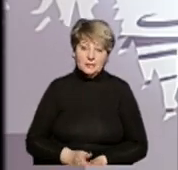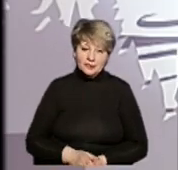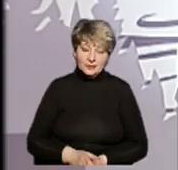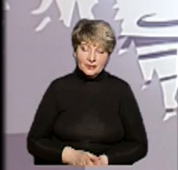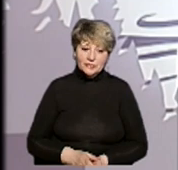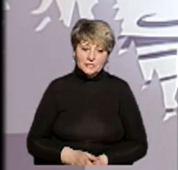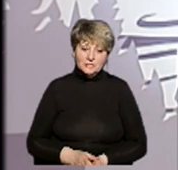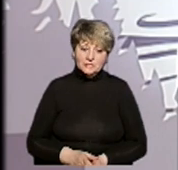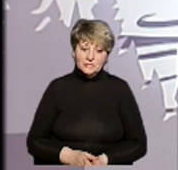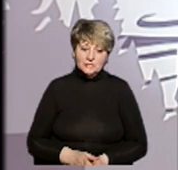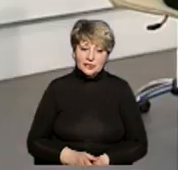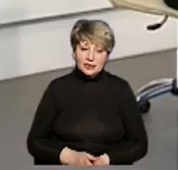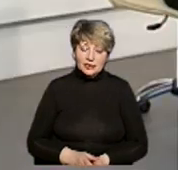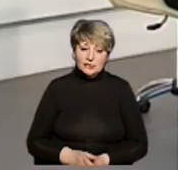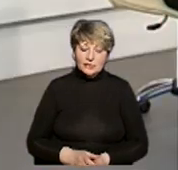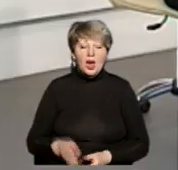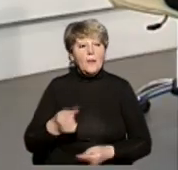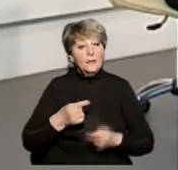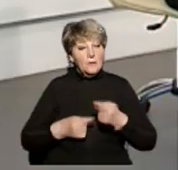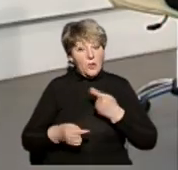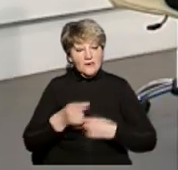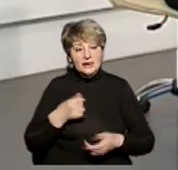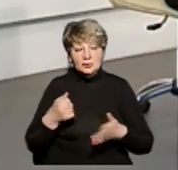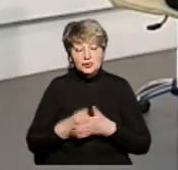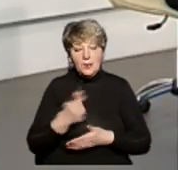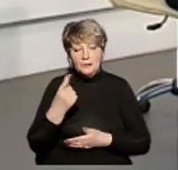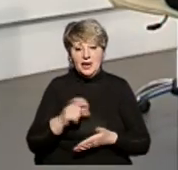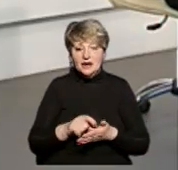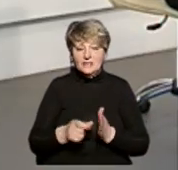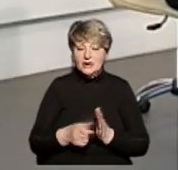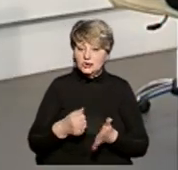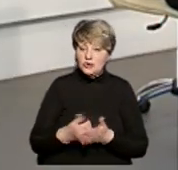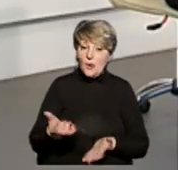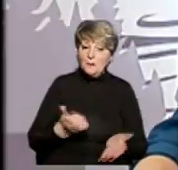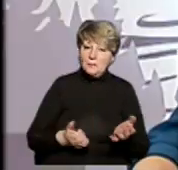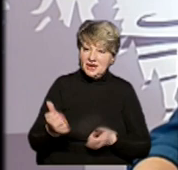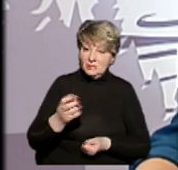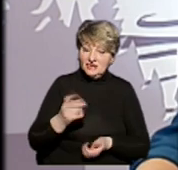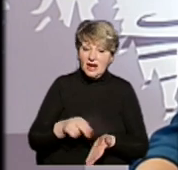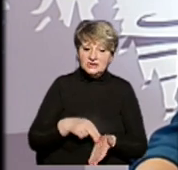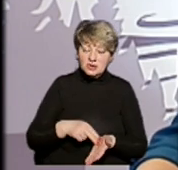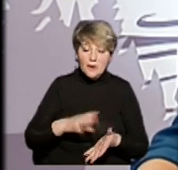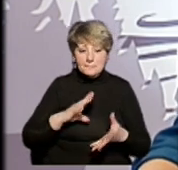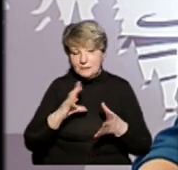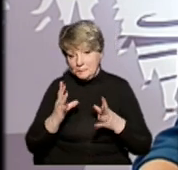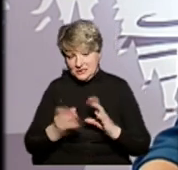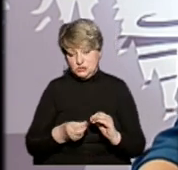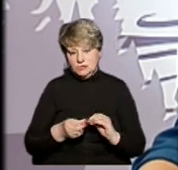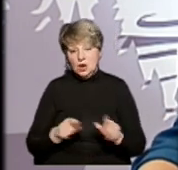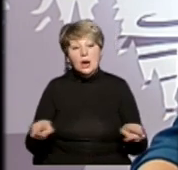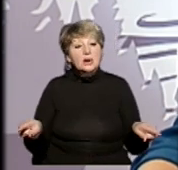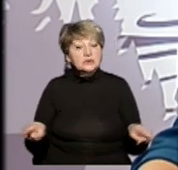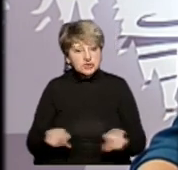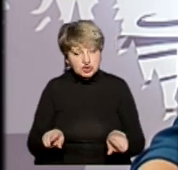І маємо ще буквально хвилину, тож повертаємося до першачків, до прийому їх. На Черкащині, пані Ірино, давайте підсумуємо,